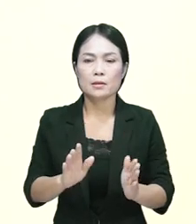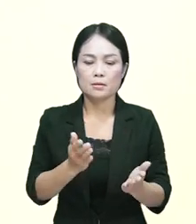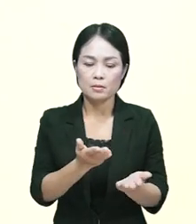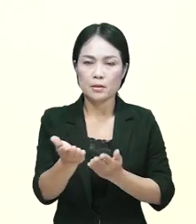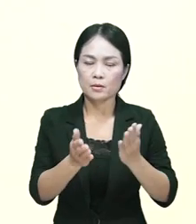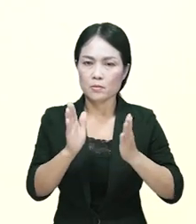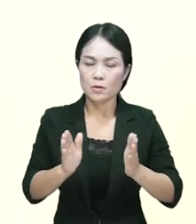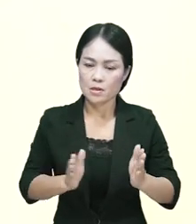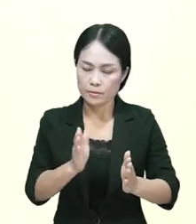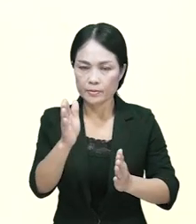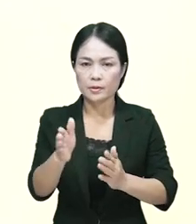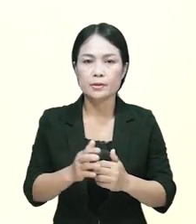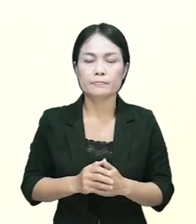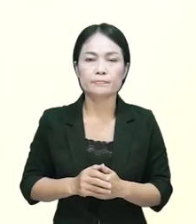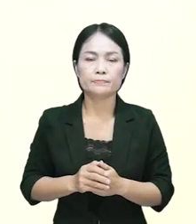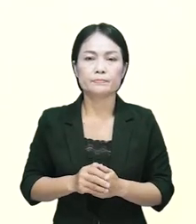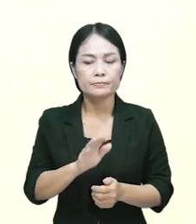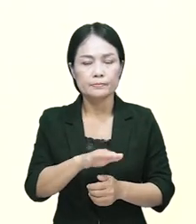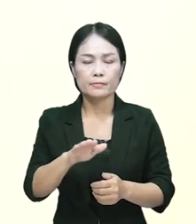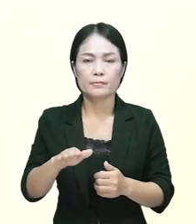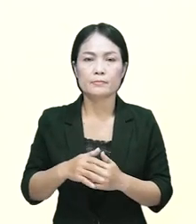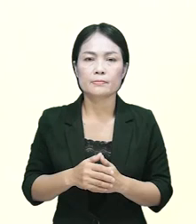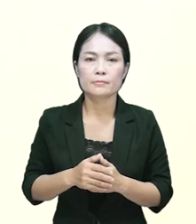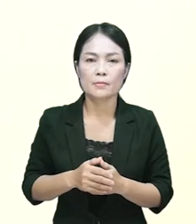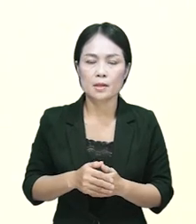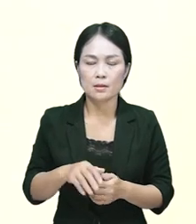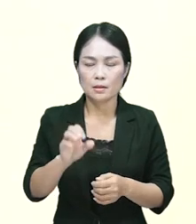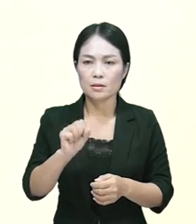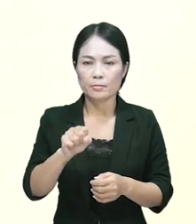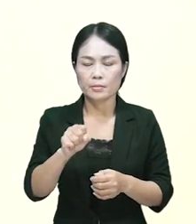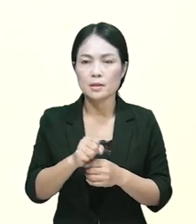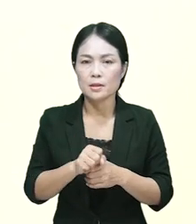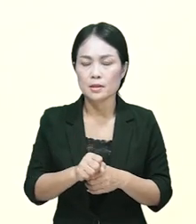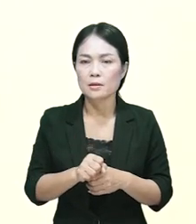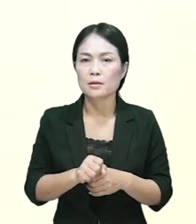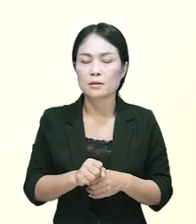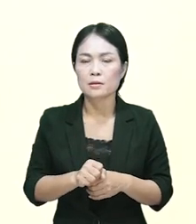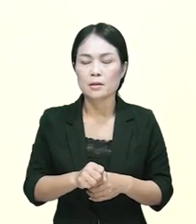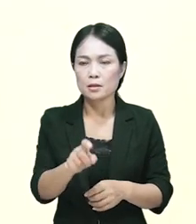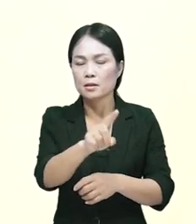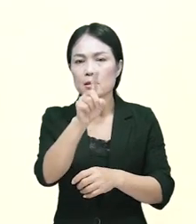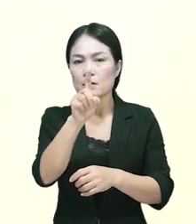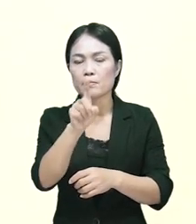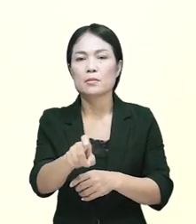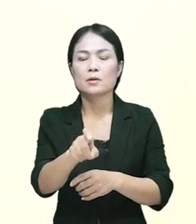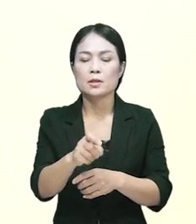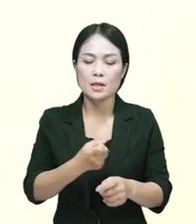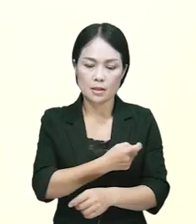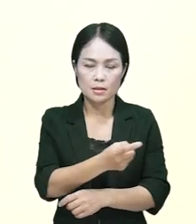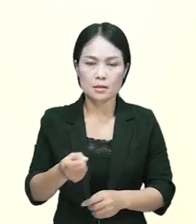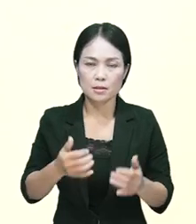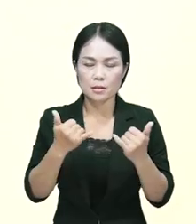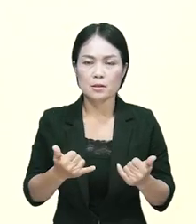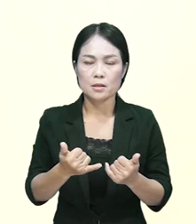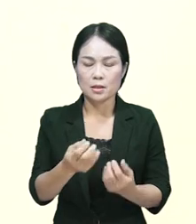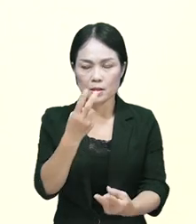រើរហ័សរហួនណាកូនណាអញ្ចឹងកូនអាចចោលជាសំណួរក៏បានដែរថាហេតុអ្វីបានជាភោជនីយដ្ឋា